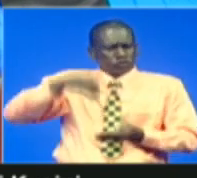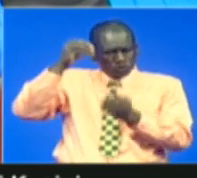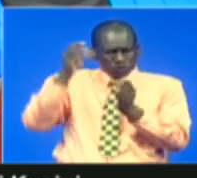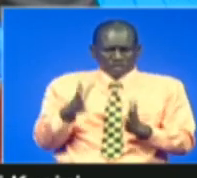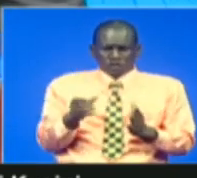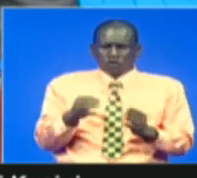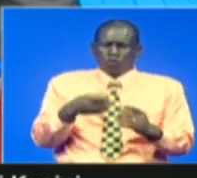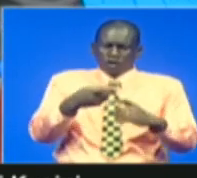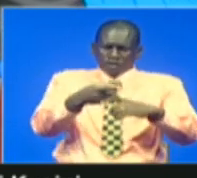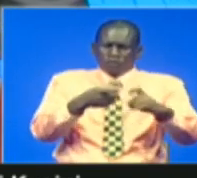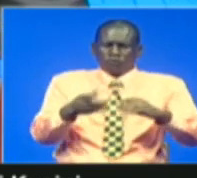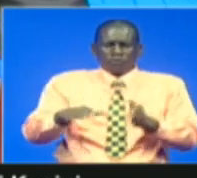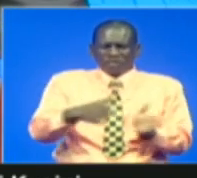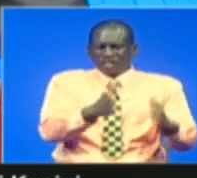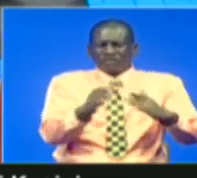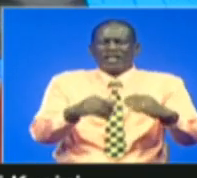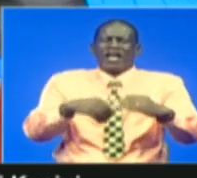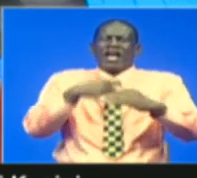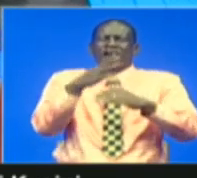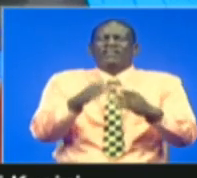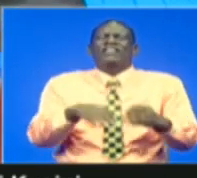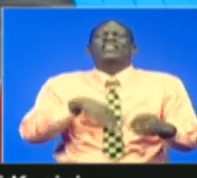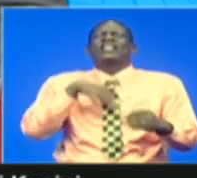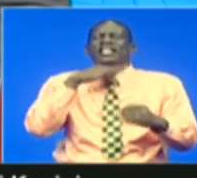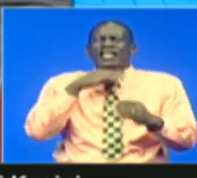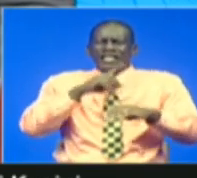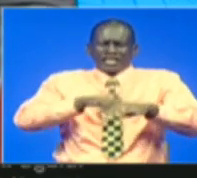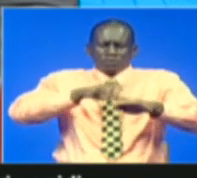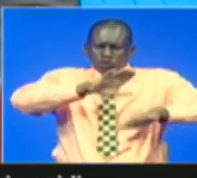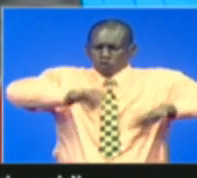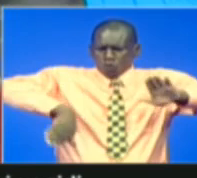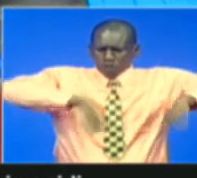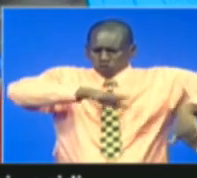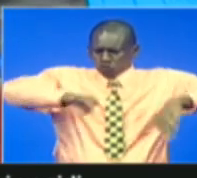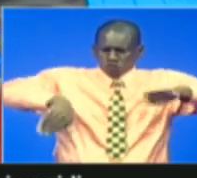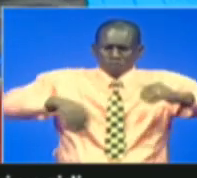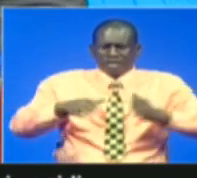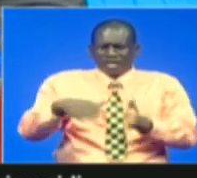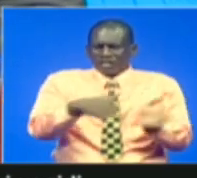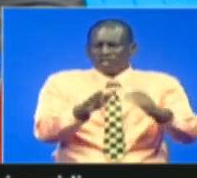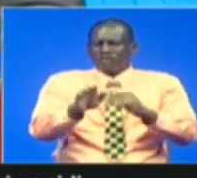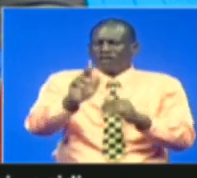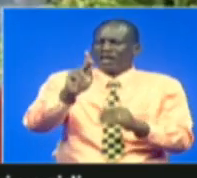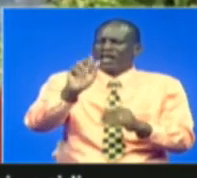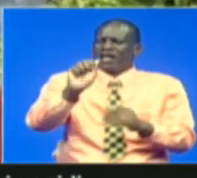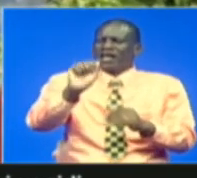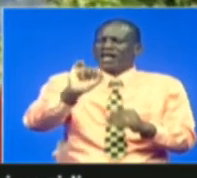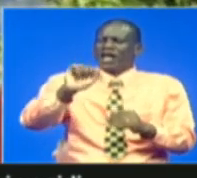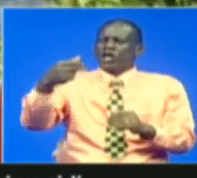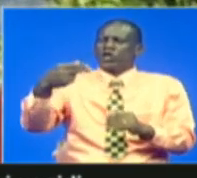wao kuzama walipokuwa kiogelea katika mto Kaihungu. Helen Aura anasimulia zaidi.